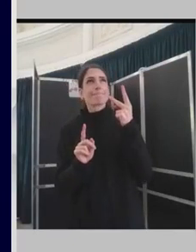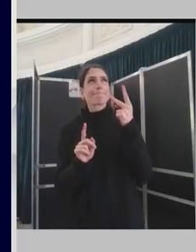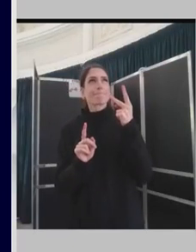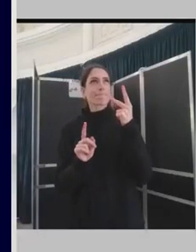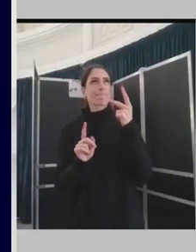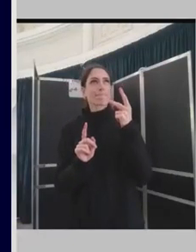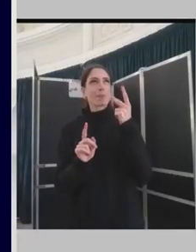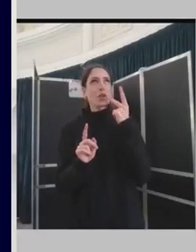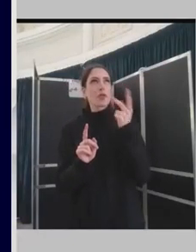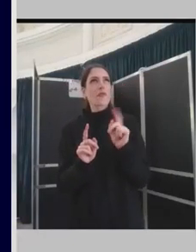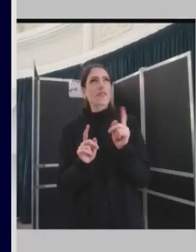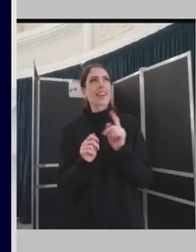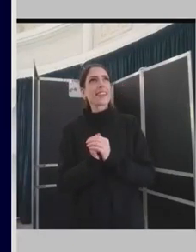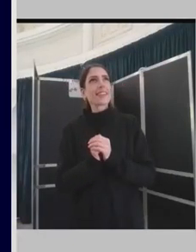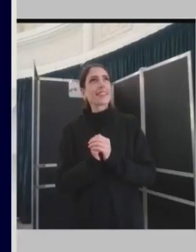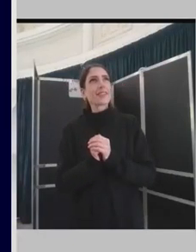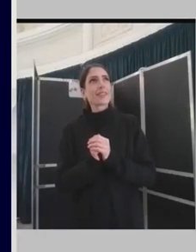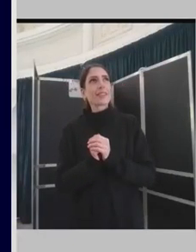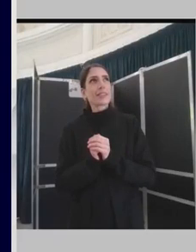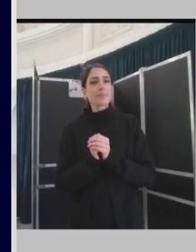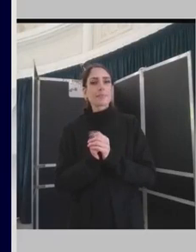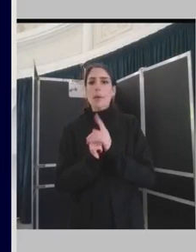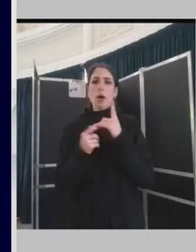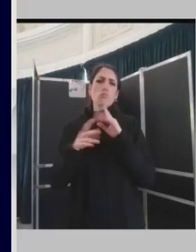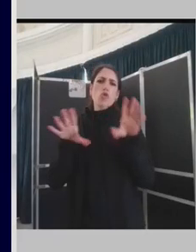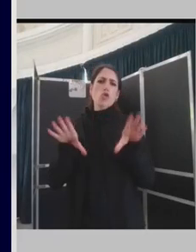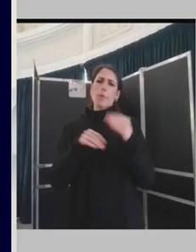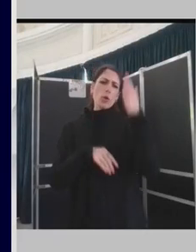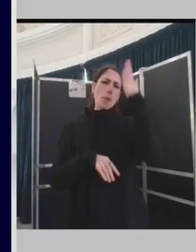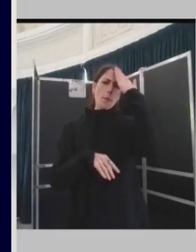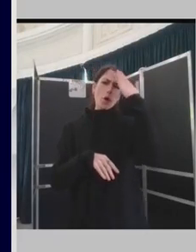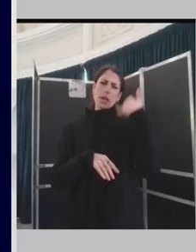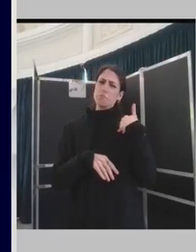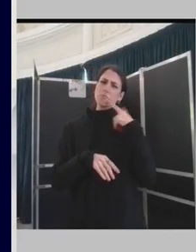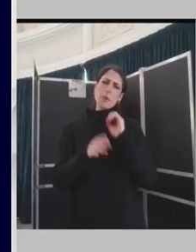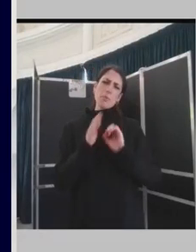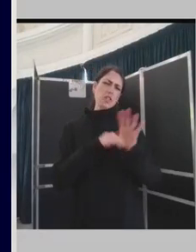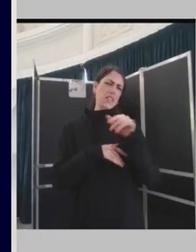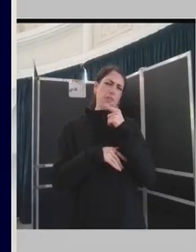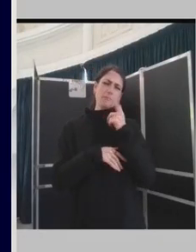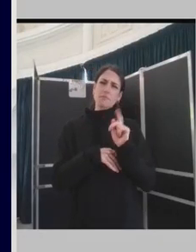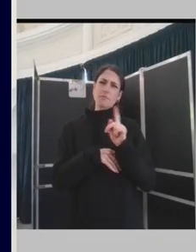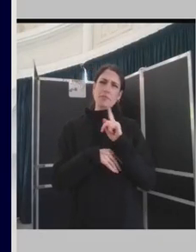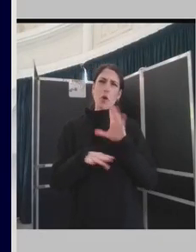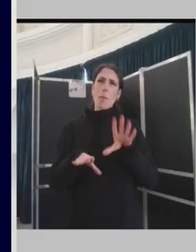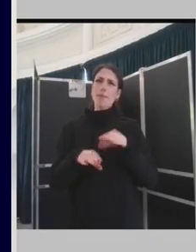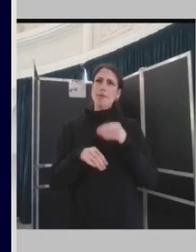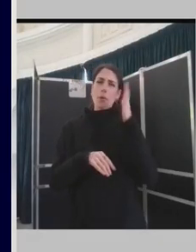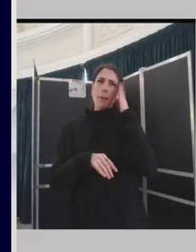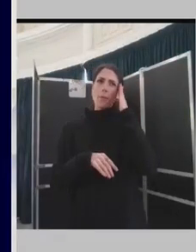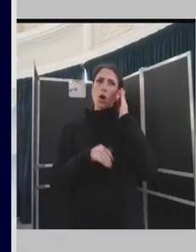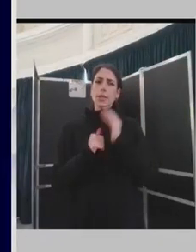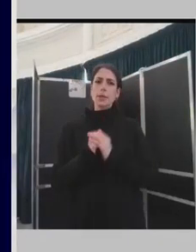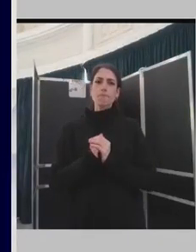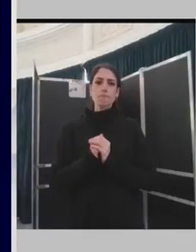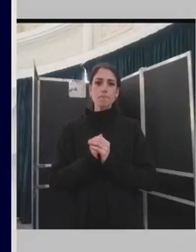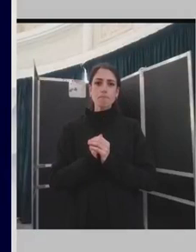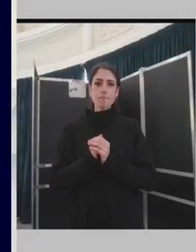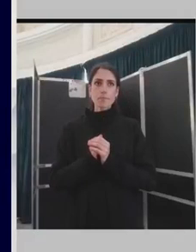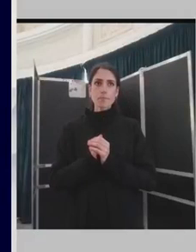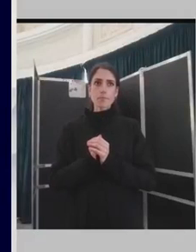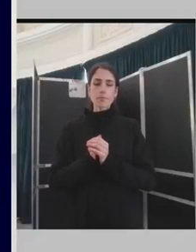Però inizierò senza diapositive, a memoria. Allora, dottore, lo dico anche a favore di registrazione per chi ci segue, però è